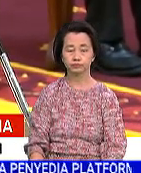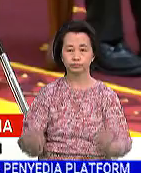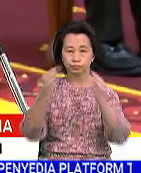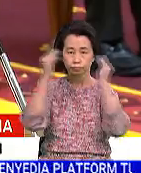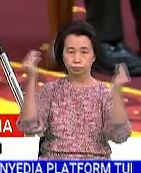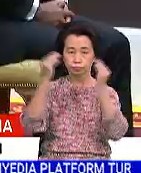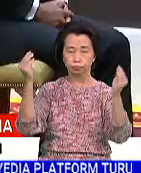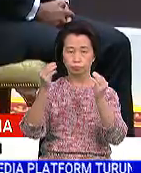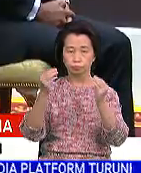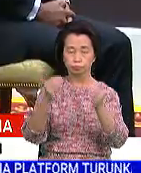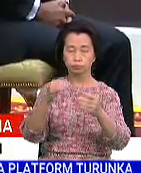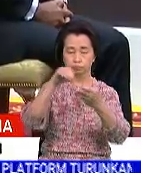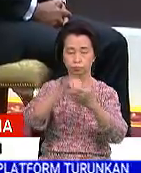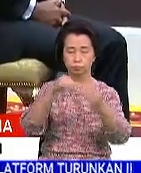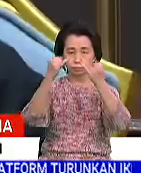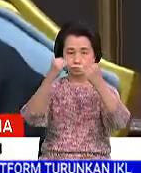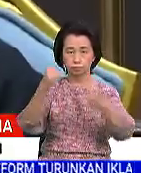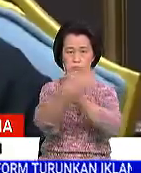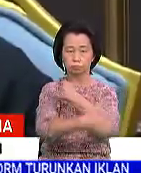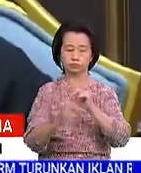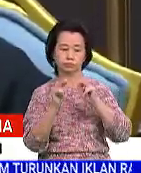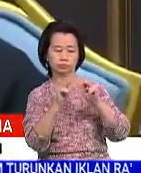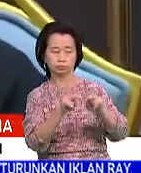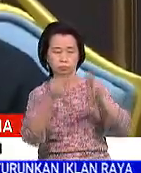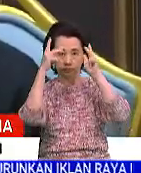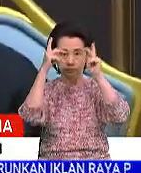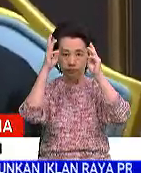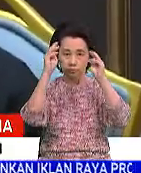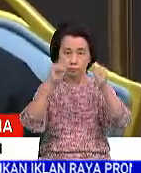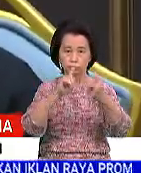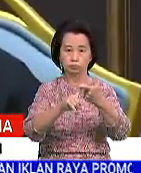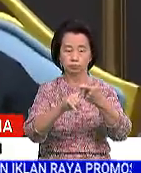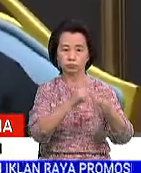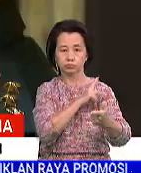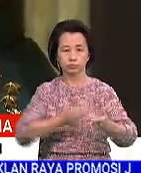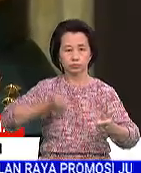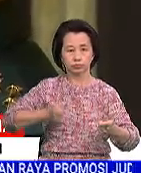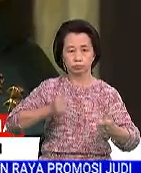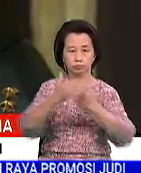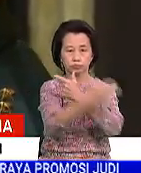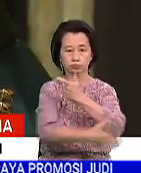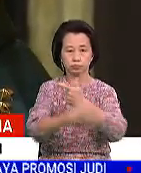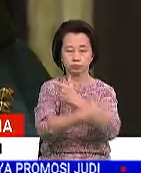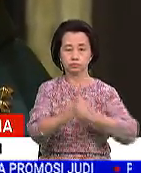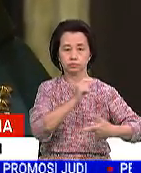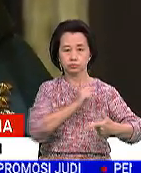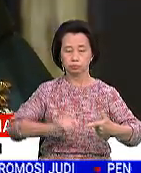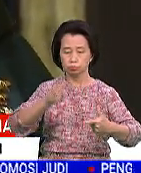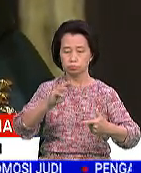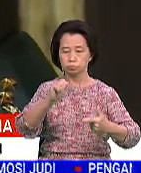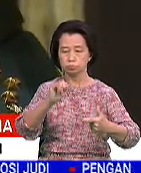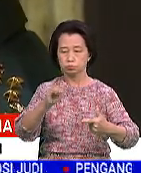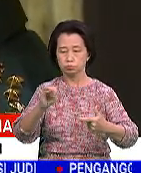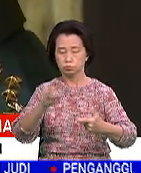Majlis yang berlangsung di Istana Negara disaksikan Perdana Menteri Tan Sri Muhyiddin Yassin, Ketua Hakim Negara Tun Tengku Maimun Tuan